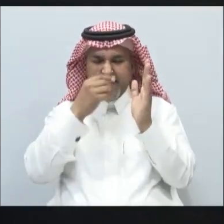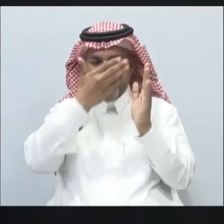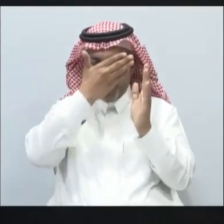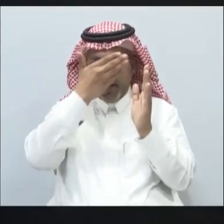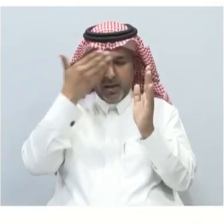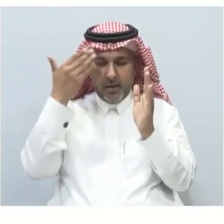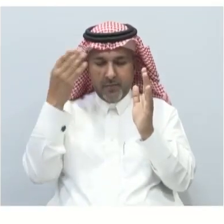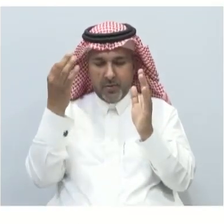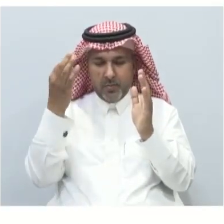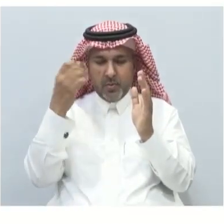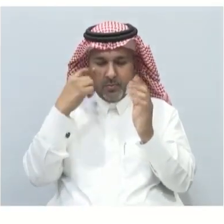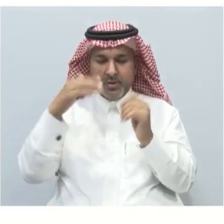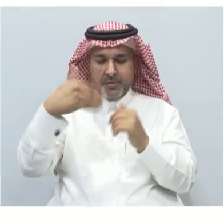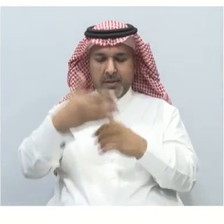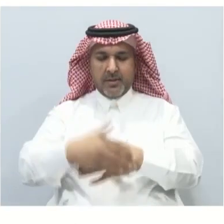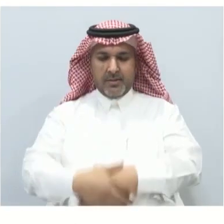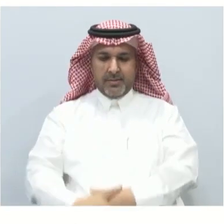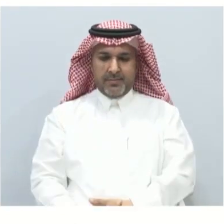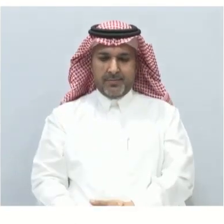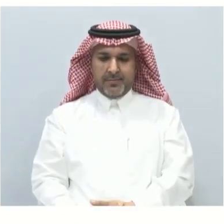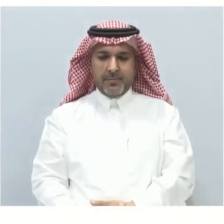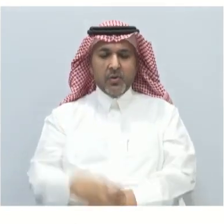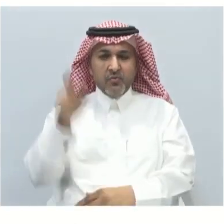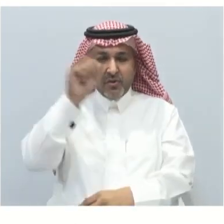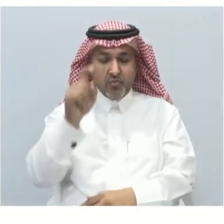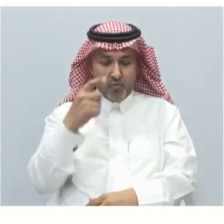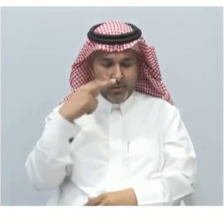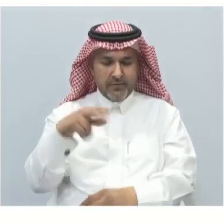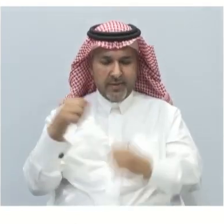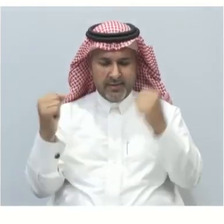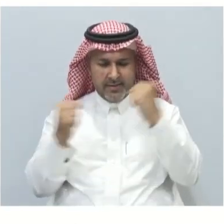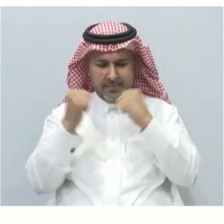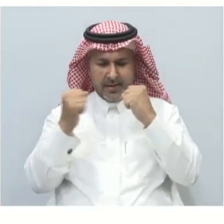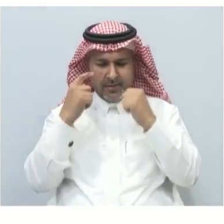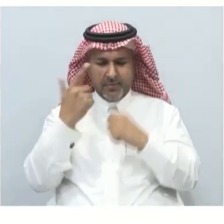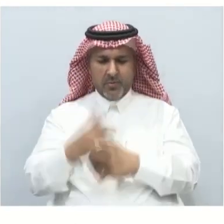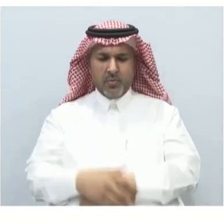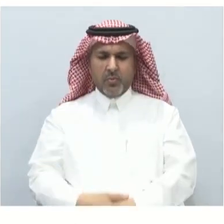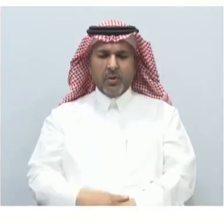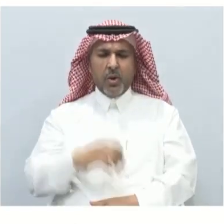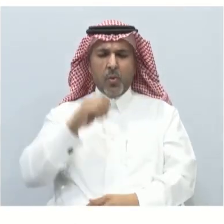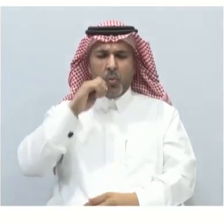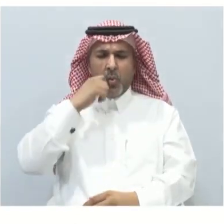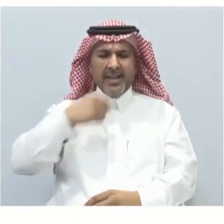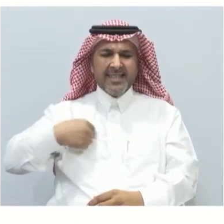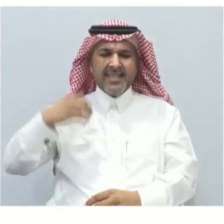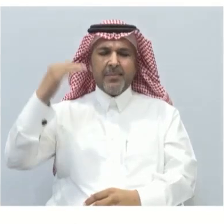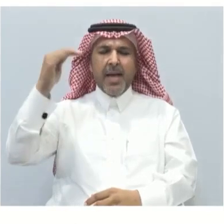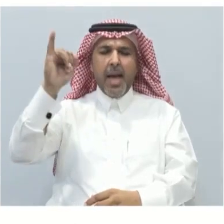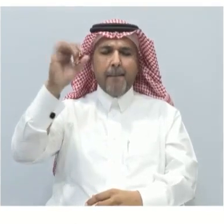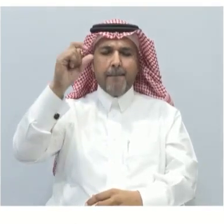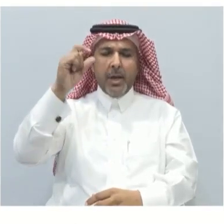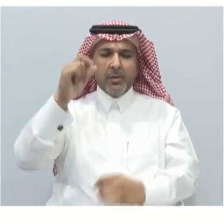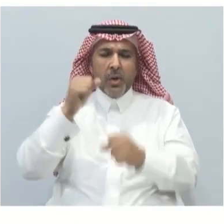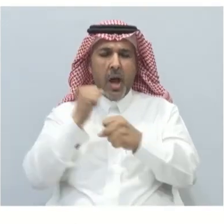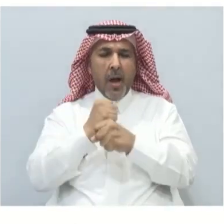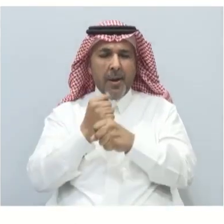في عامل النمو في الدرس السابق نشوف المثال هذا استثمر حمد مبلغ 25000